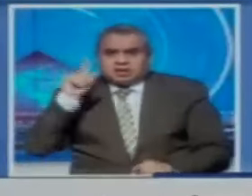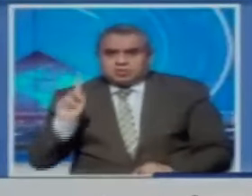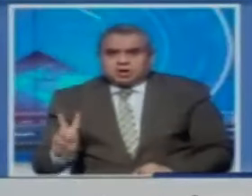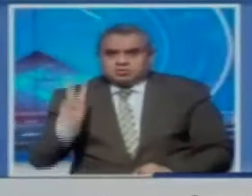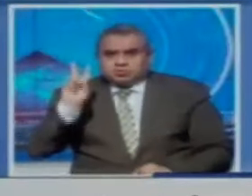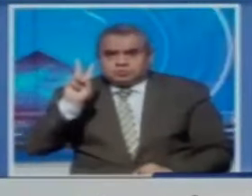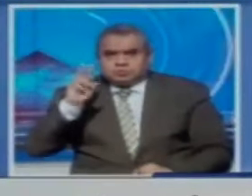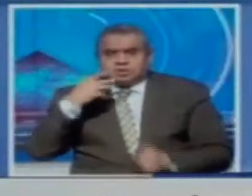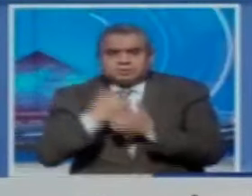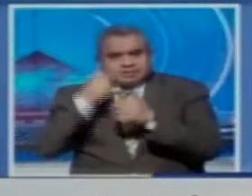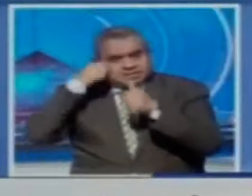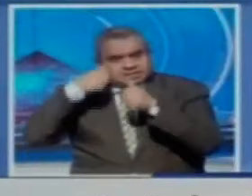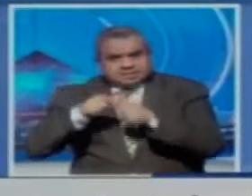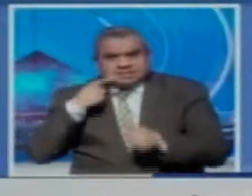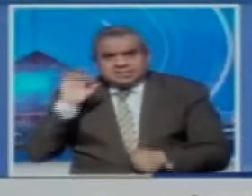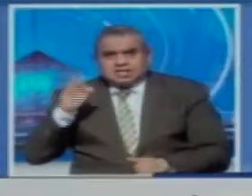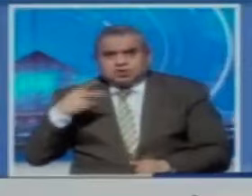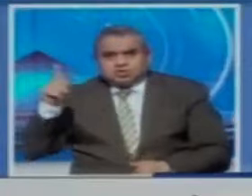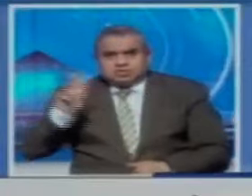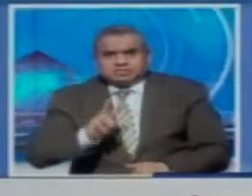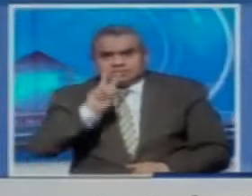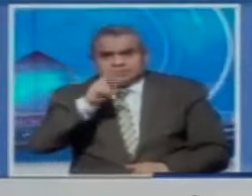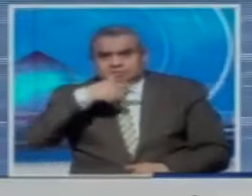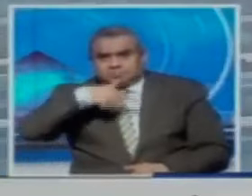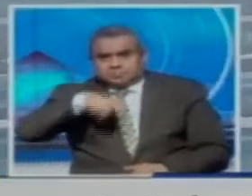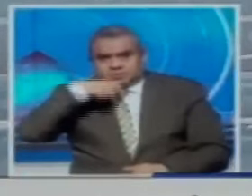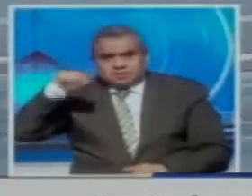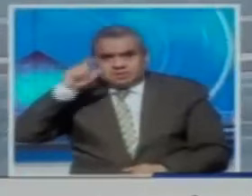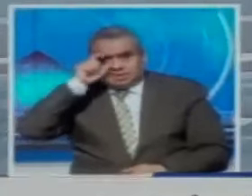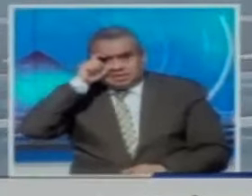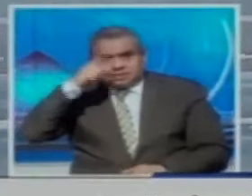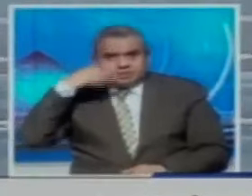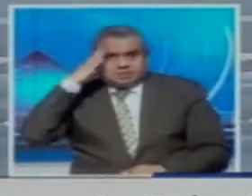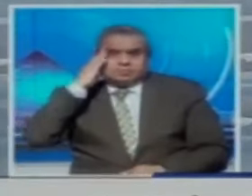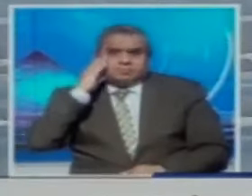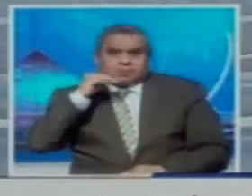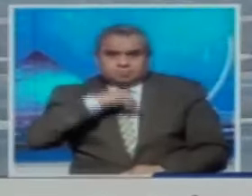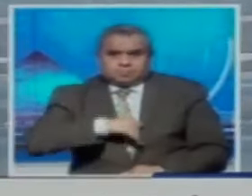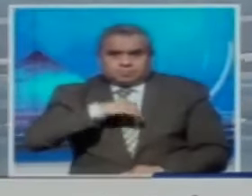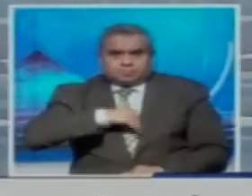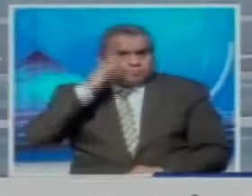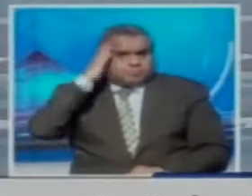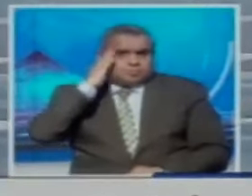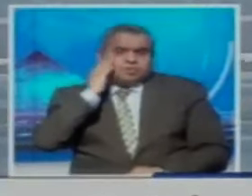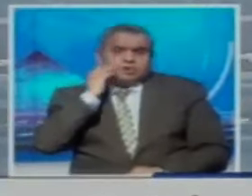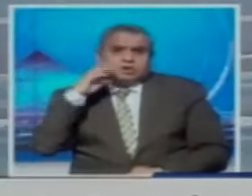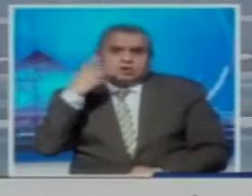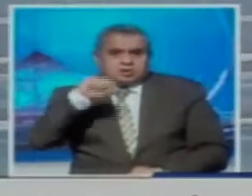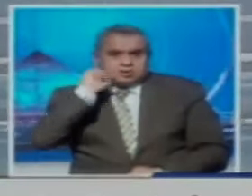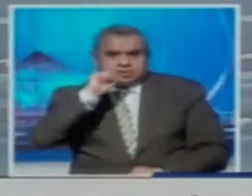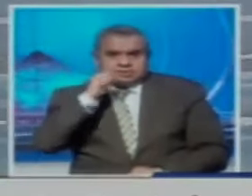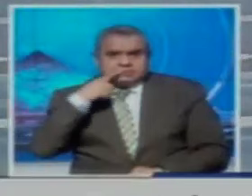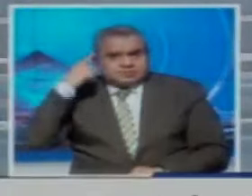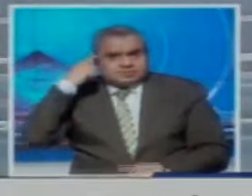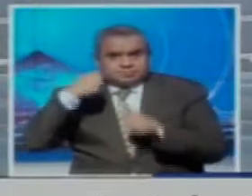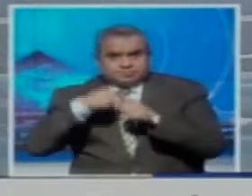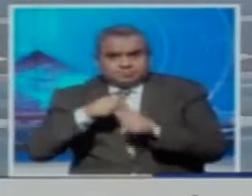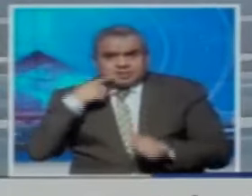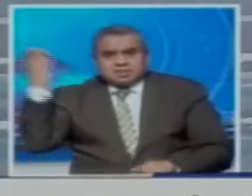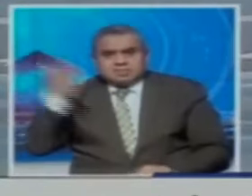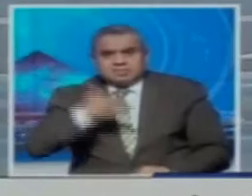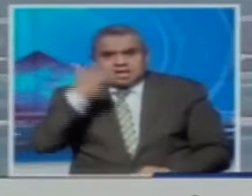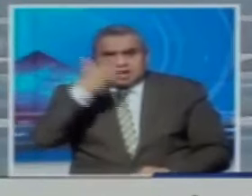71 لثورة يوليو المجيدة. وعبر مدبولي عن تقديم أسمى آيات التهاني وأصدق التمنيات للرئيس السيسي بهذه